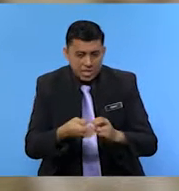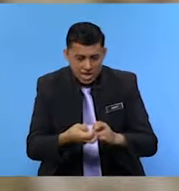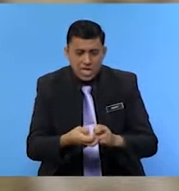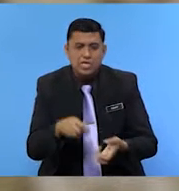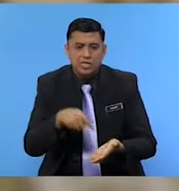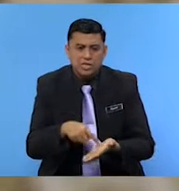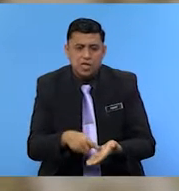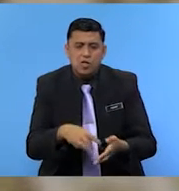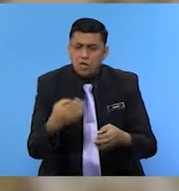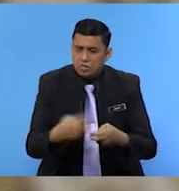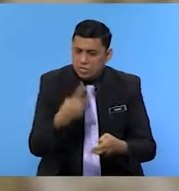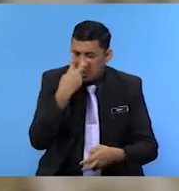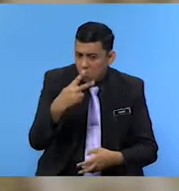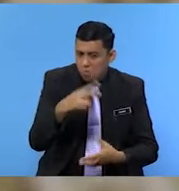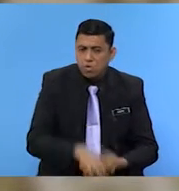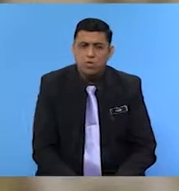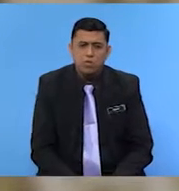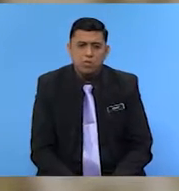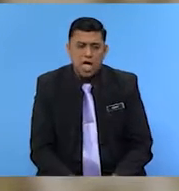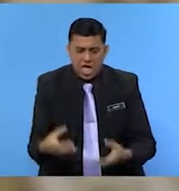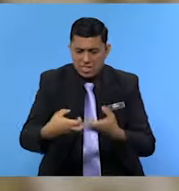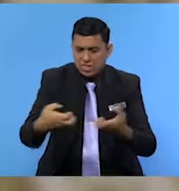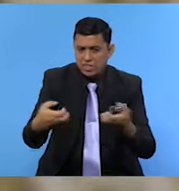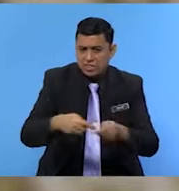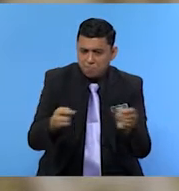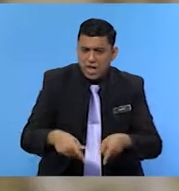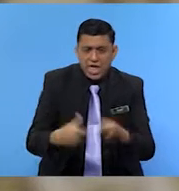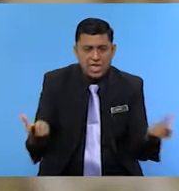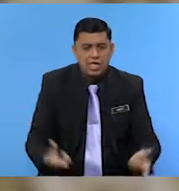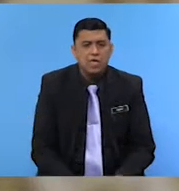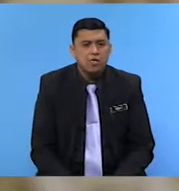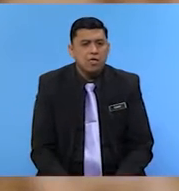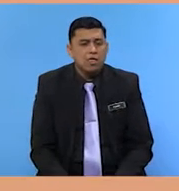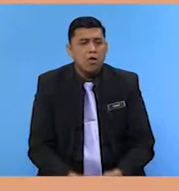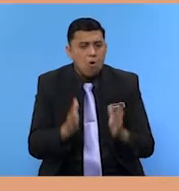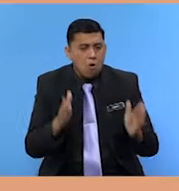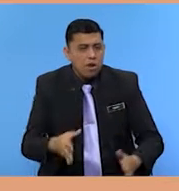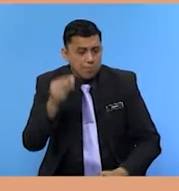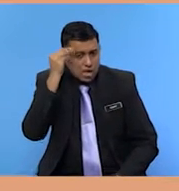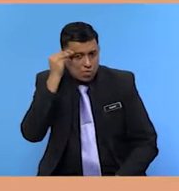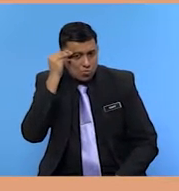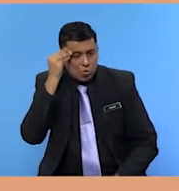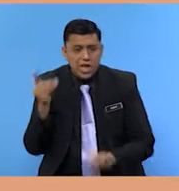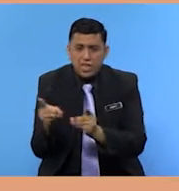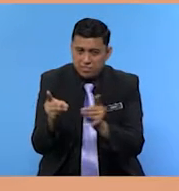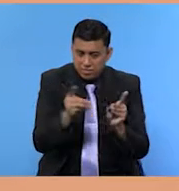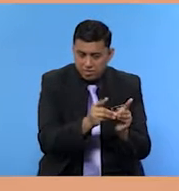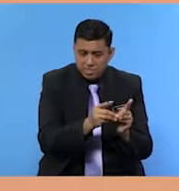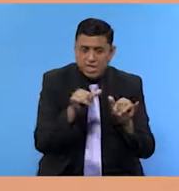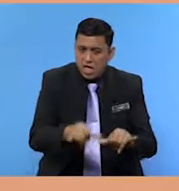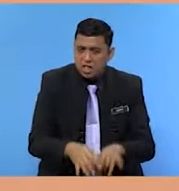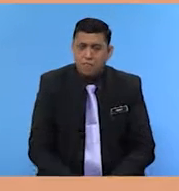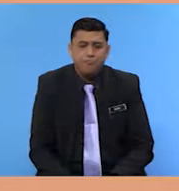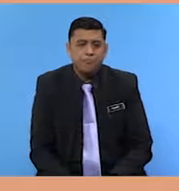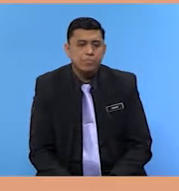British telah mengasingkan kaum-kaum ini di tempat-tempat tertentu, iaitu orang Melayu tinggal di kawasan desa dan pinggir bandar,